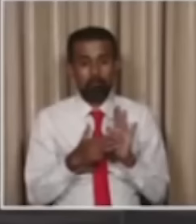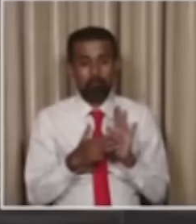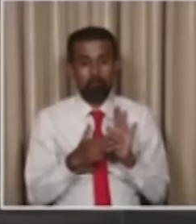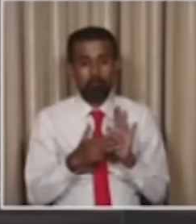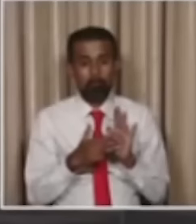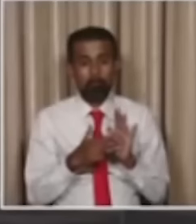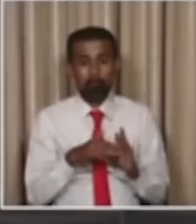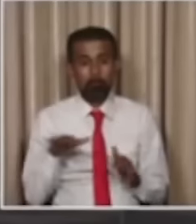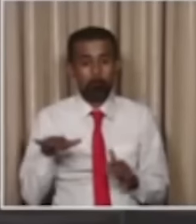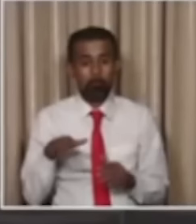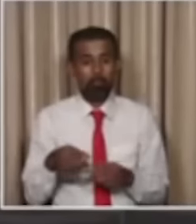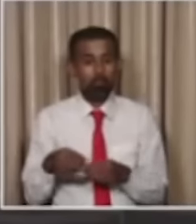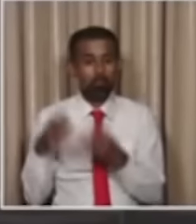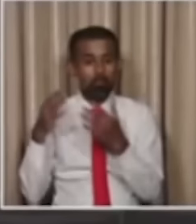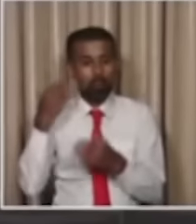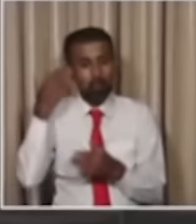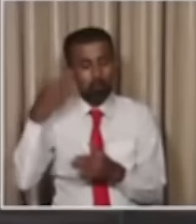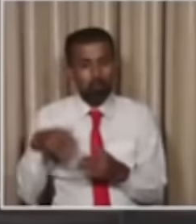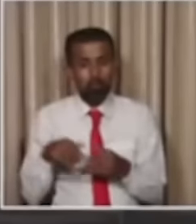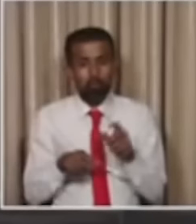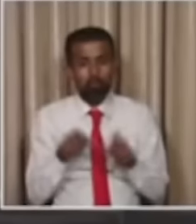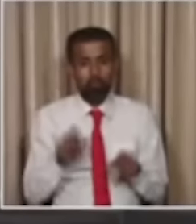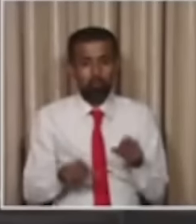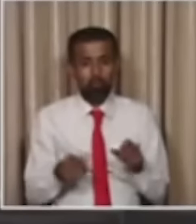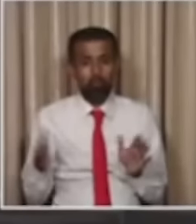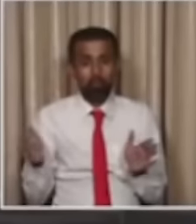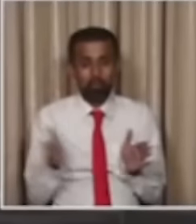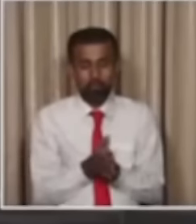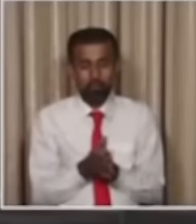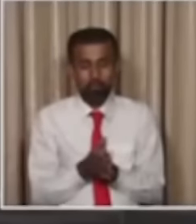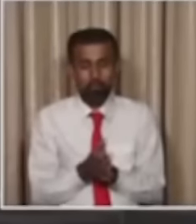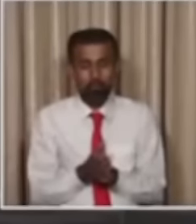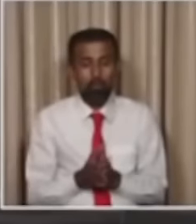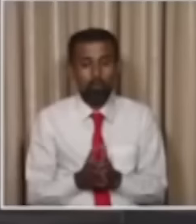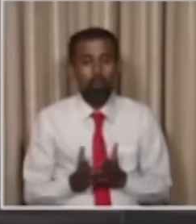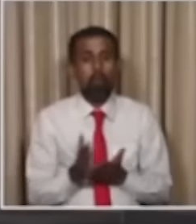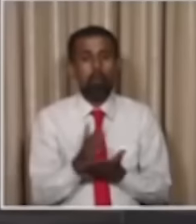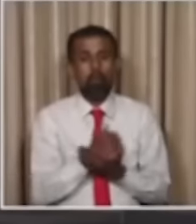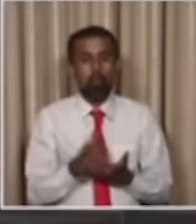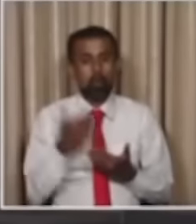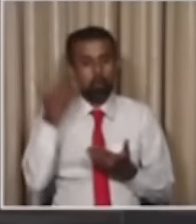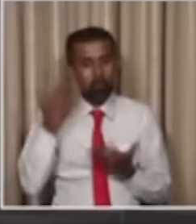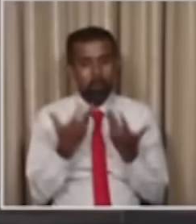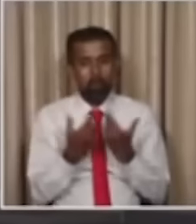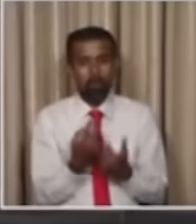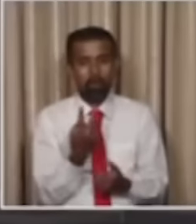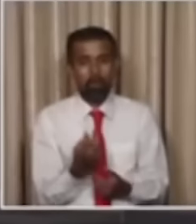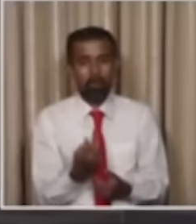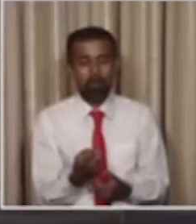දෙමොටගොඩ සිදු පිපිරීමෙන් මියගිය පුද්ගලයන්ද සහිතව සමස්ත මියගිය සංඛ්‍යාව